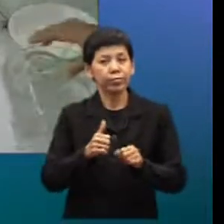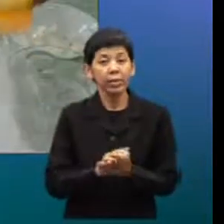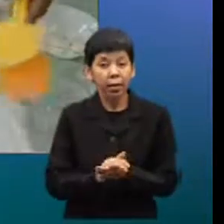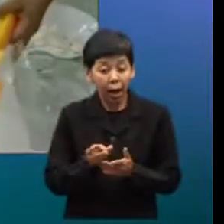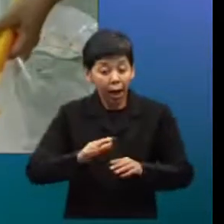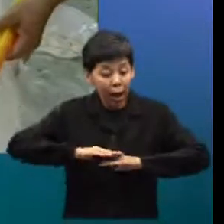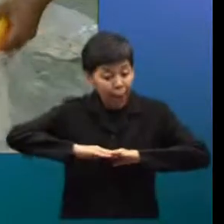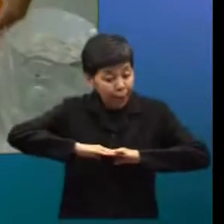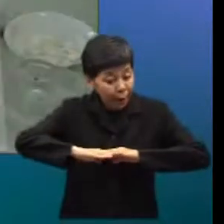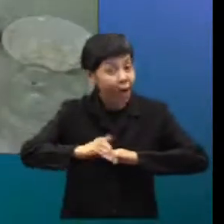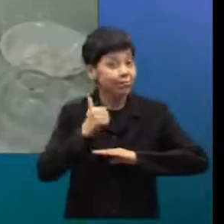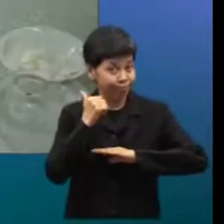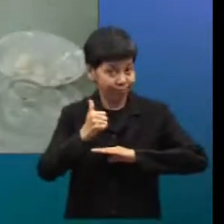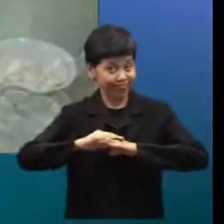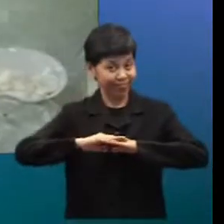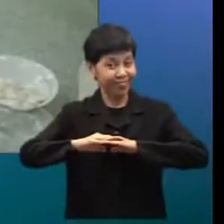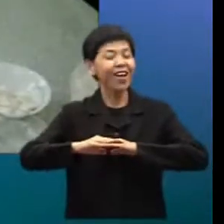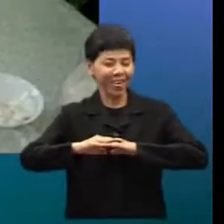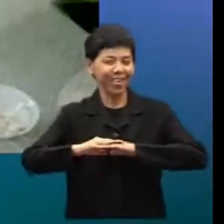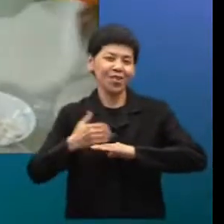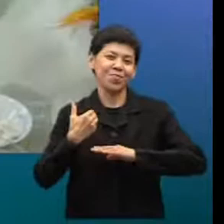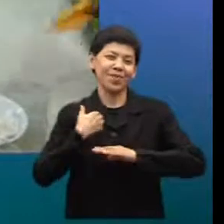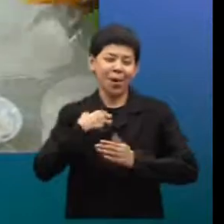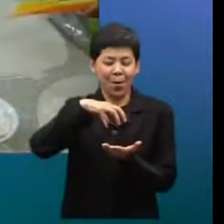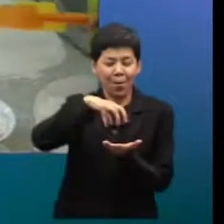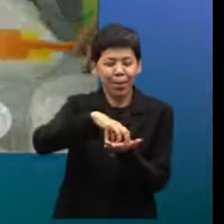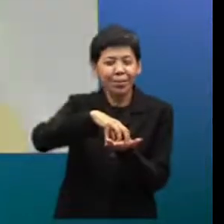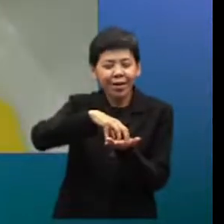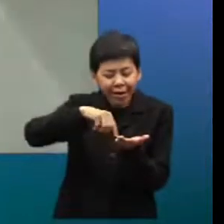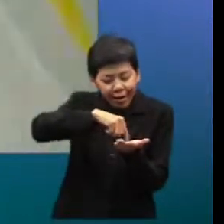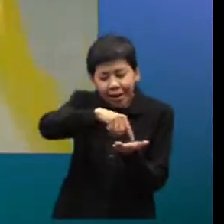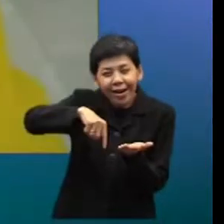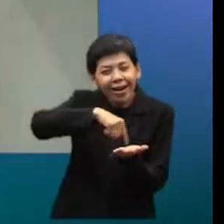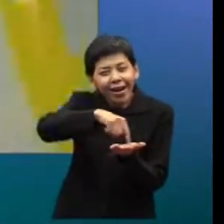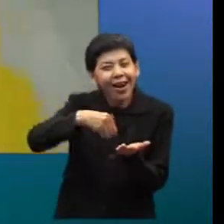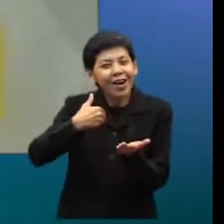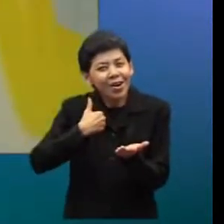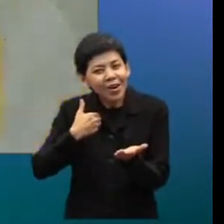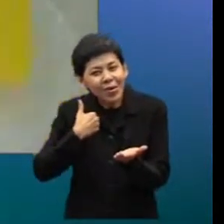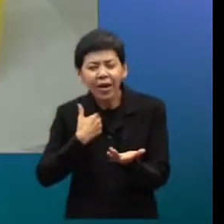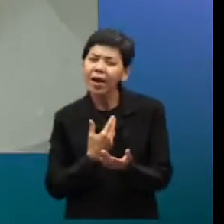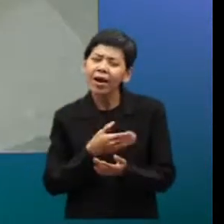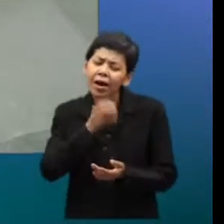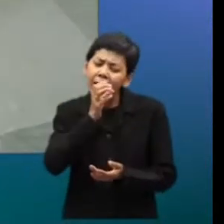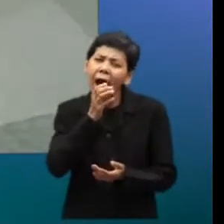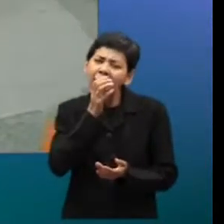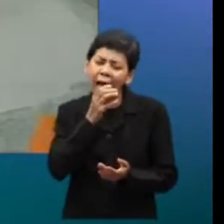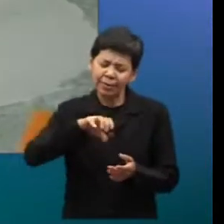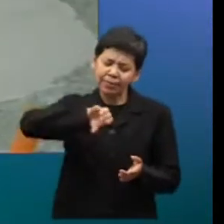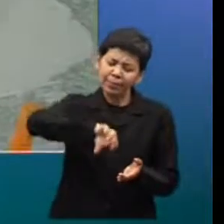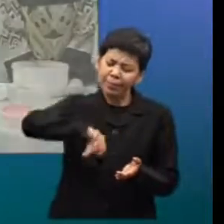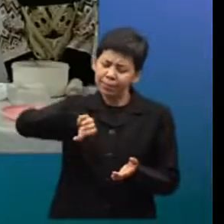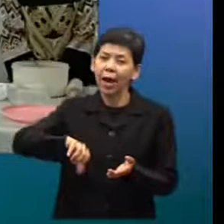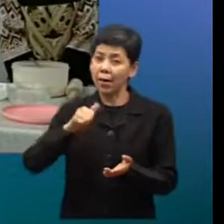เมื่อบดข้าวจนเป็นแผ่นบางพอสมควรแล้วก็ใช้พิมพ์รูปวงกลมหรืออาจจะใช้ปากแก้วน้ำดื่มแทนก็